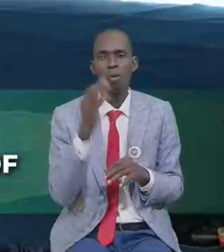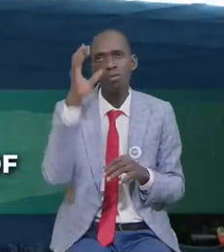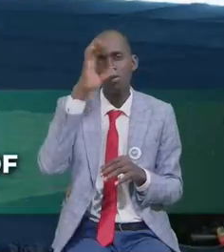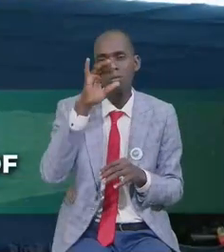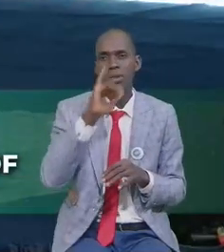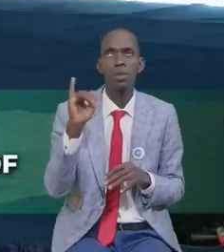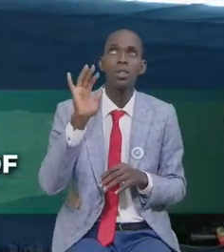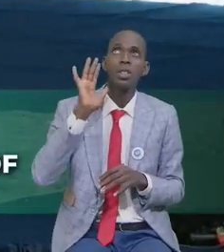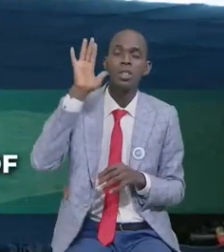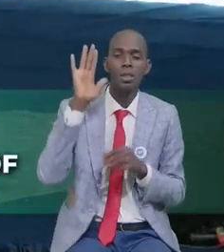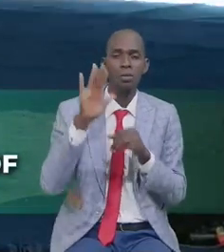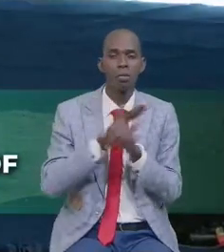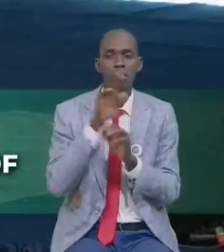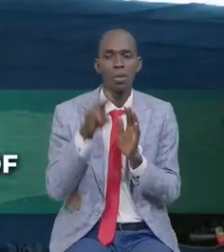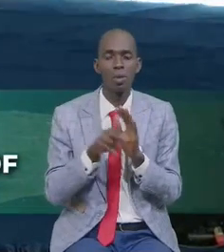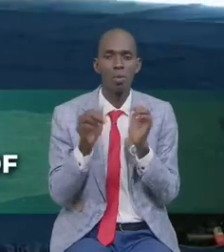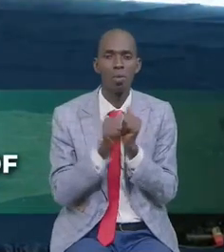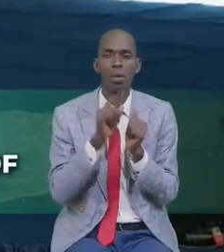plénitude avec preuve.